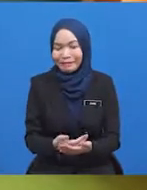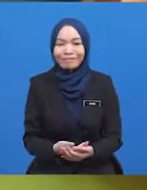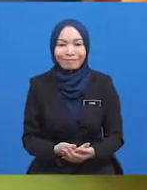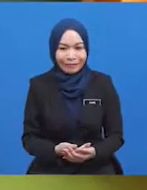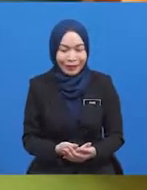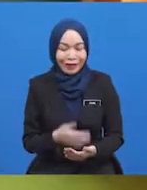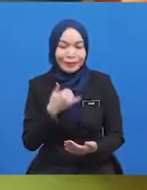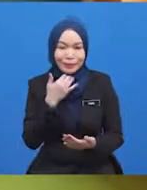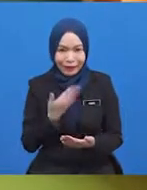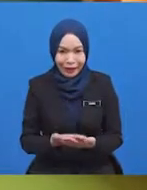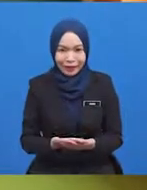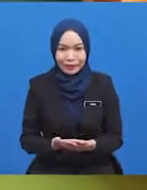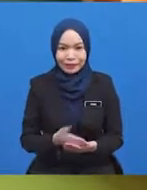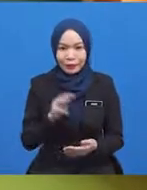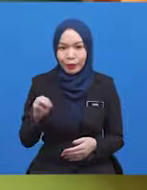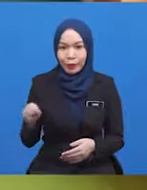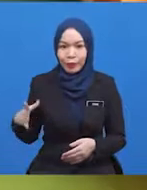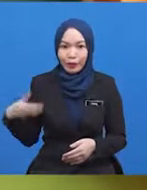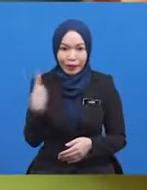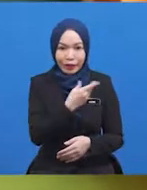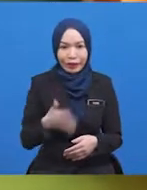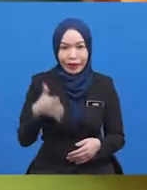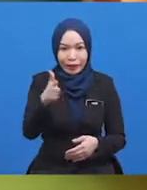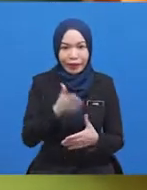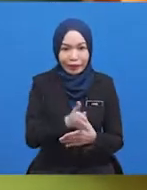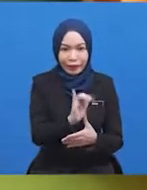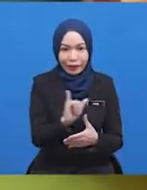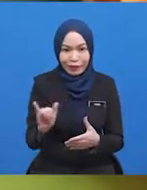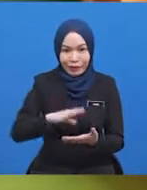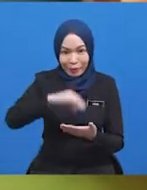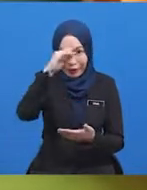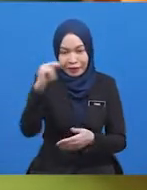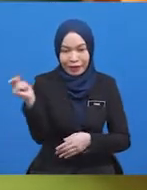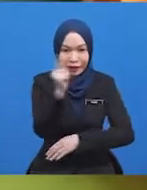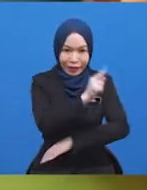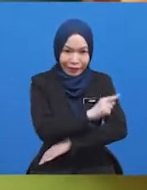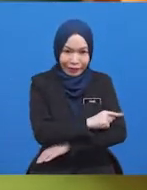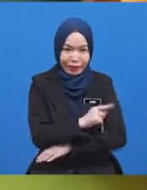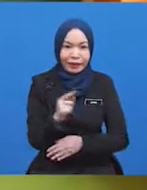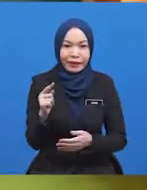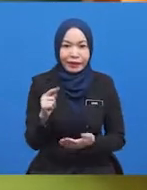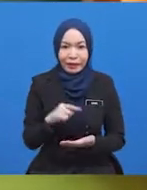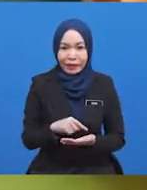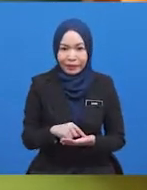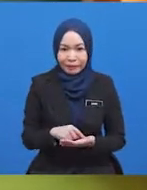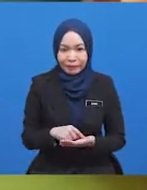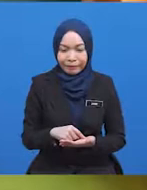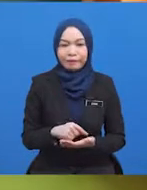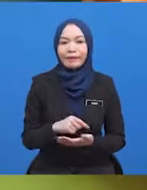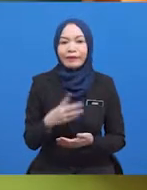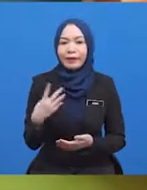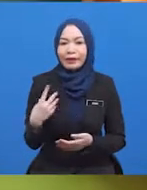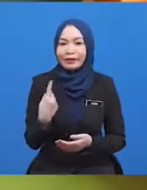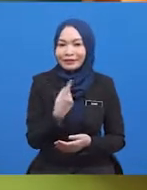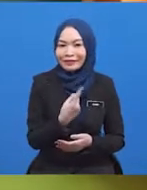Baiklah, murid-murid. Kita akan teruskan pembelajaran kita. Batuan yang ketiga ialah batuan